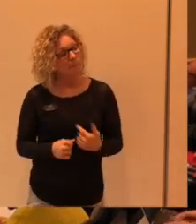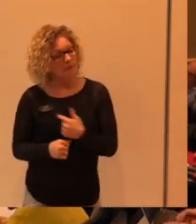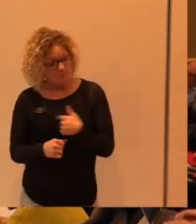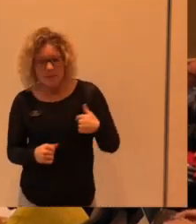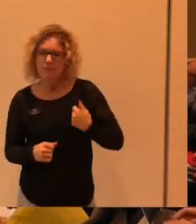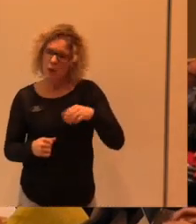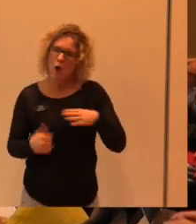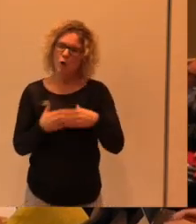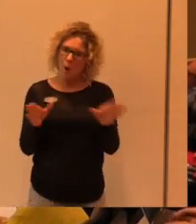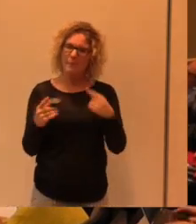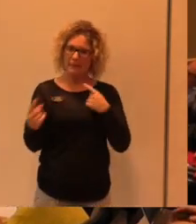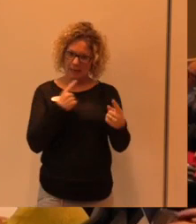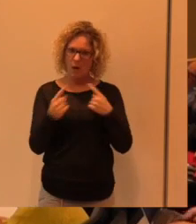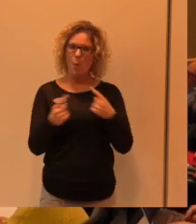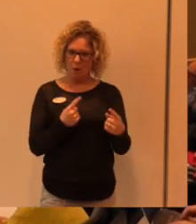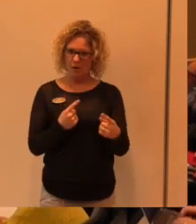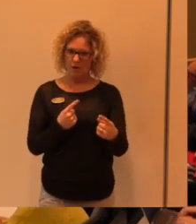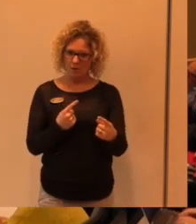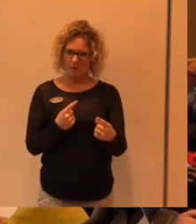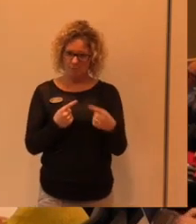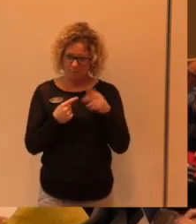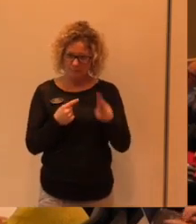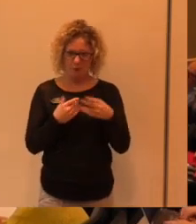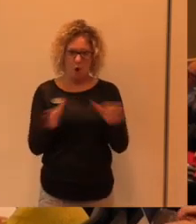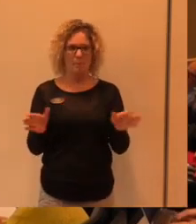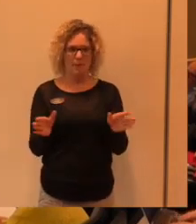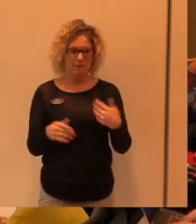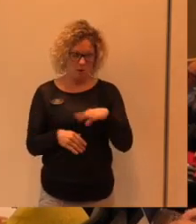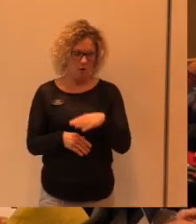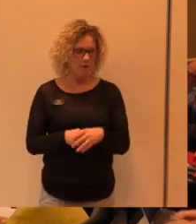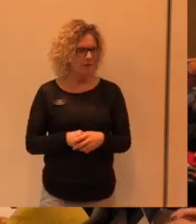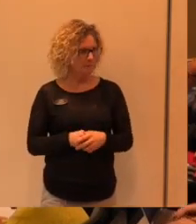Vi vill ha en öppen dialog med våra användare helt enkelt. Och